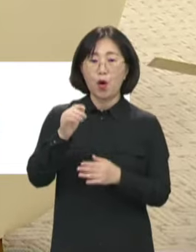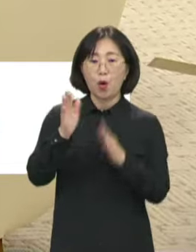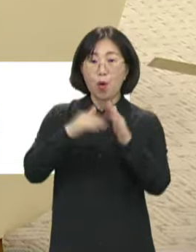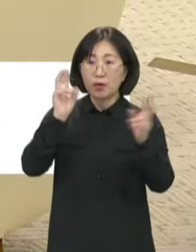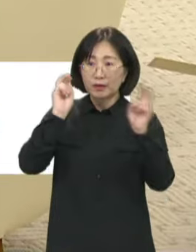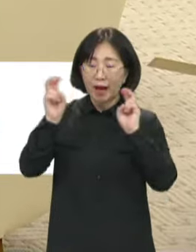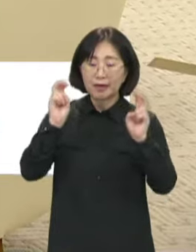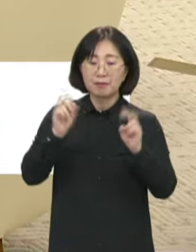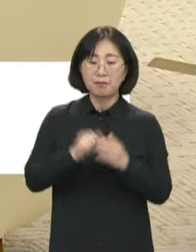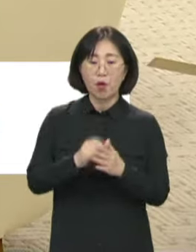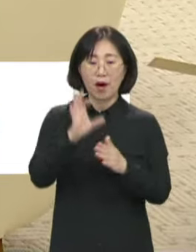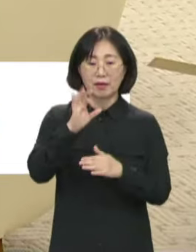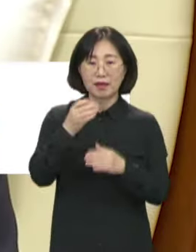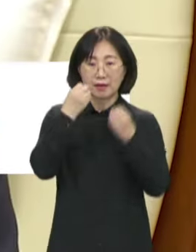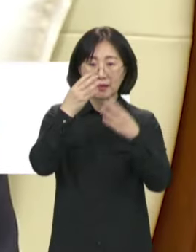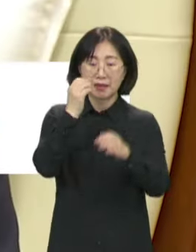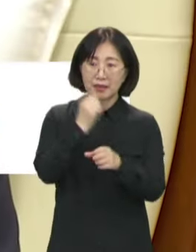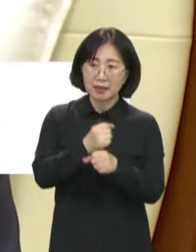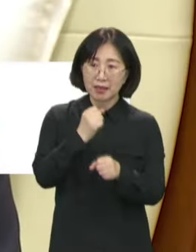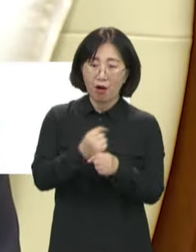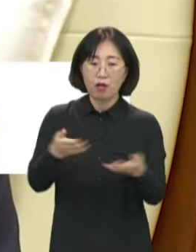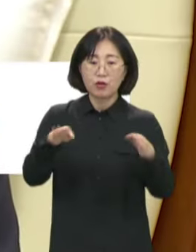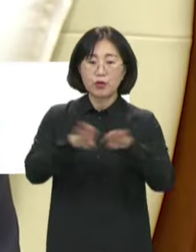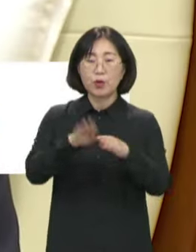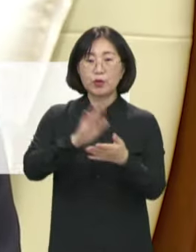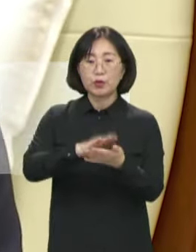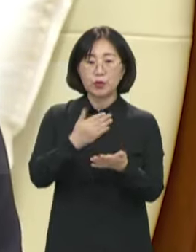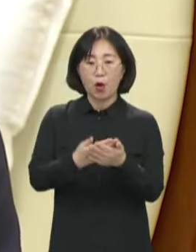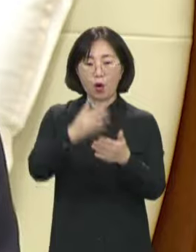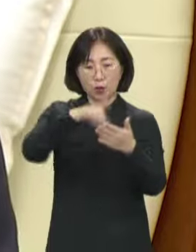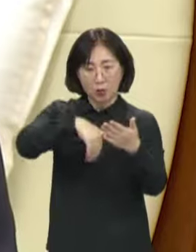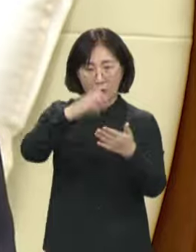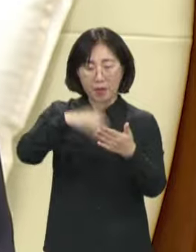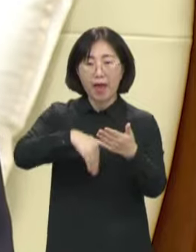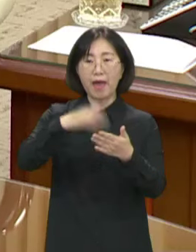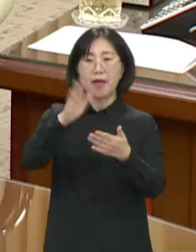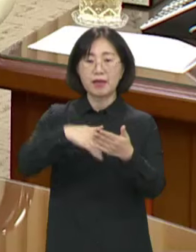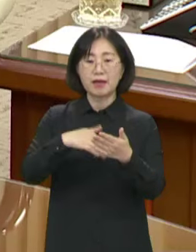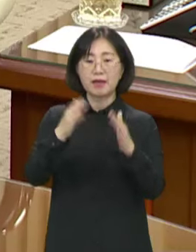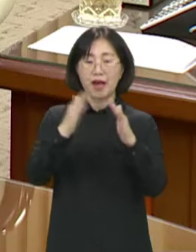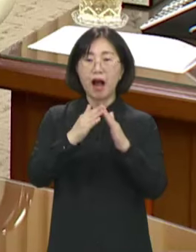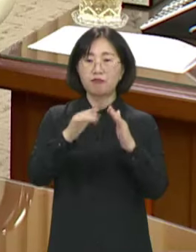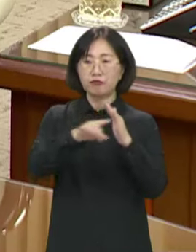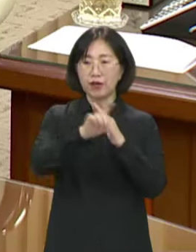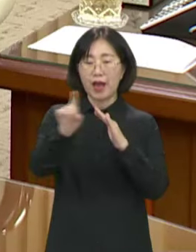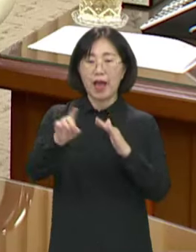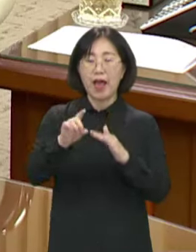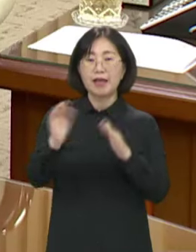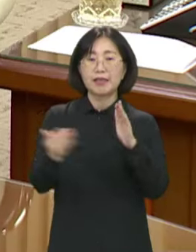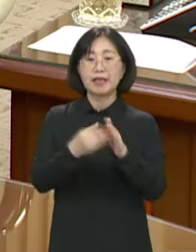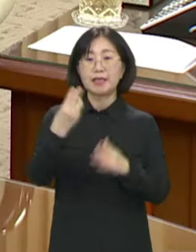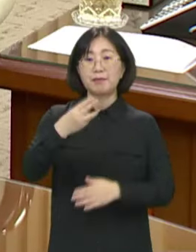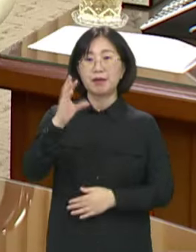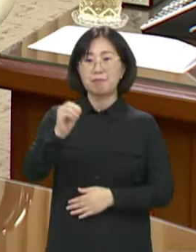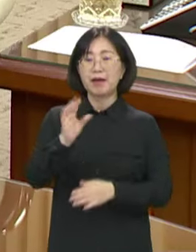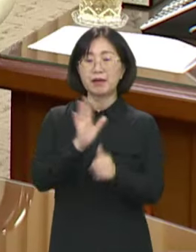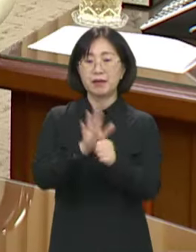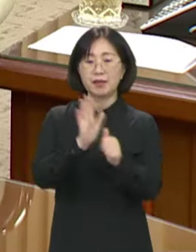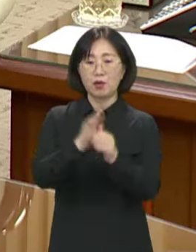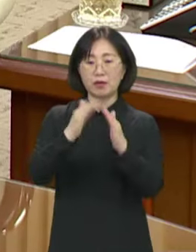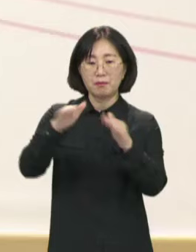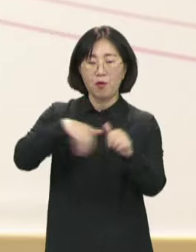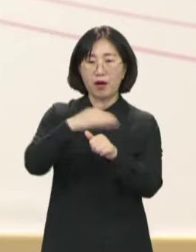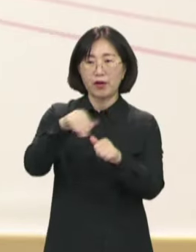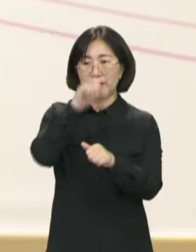한국보훈복지의료공단은 화장실 신설과 같은 구조 개선이나 도배, 벽지 등 가구당 최대 3천만 원까지 지원해 주거